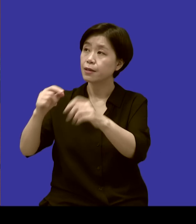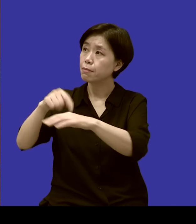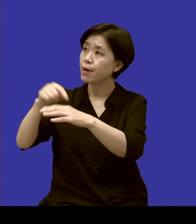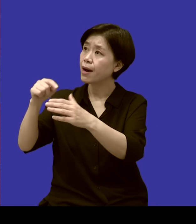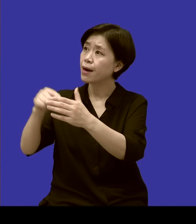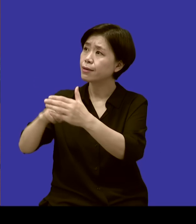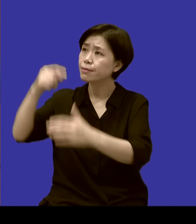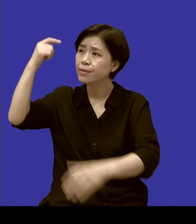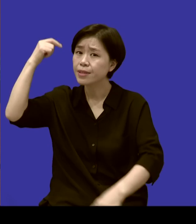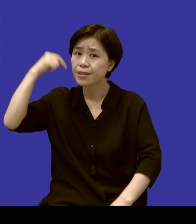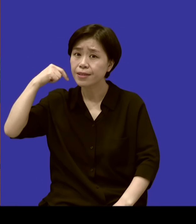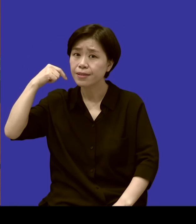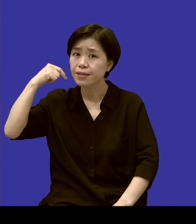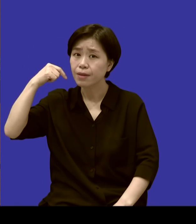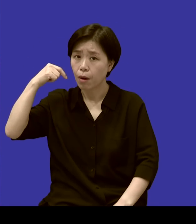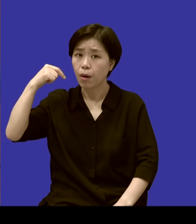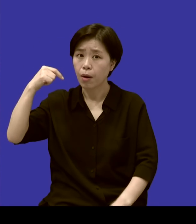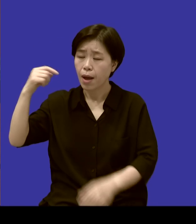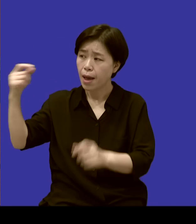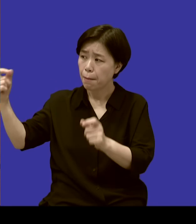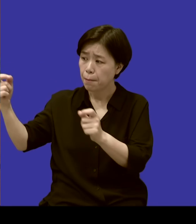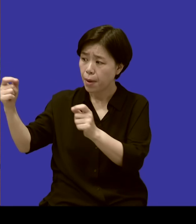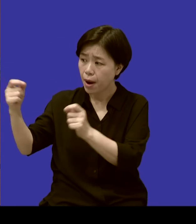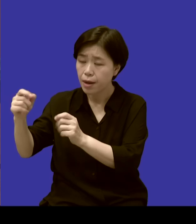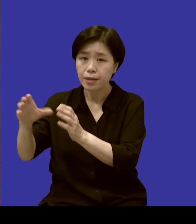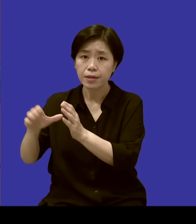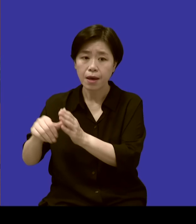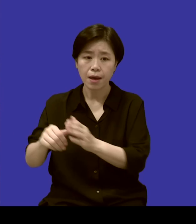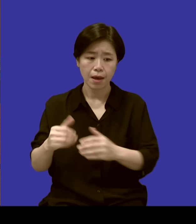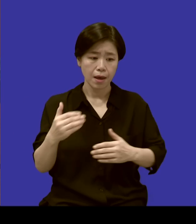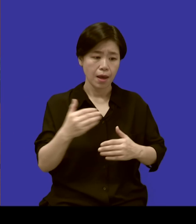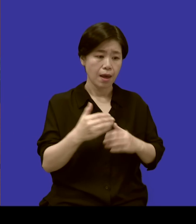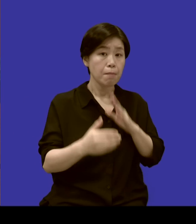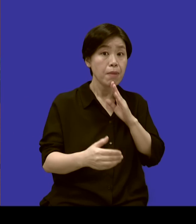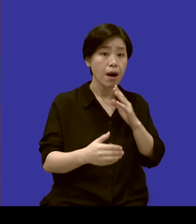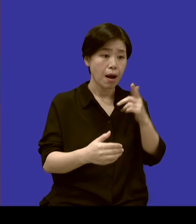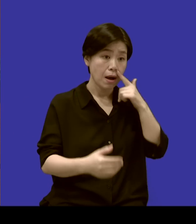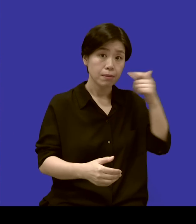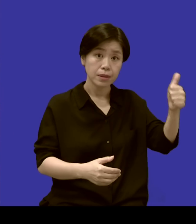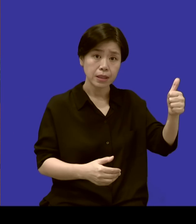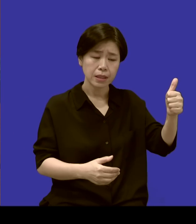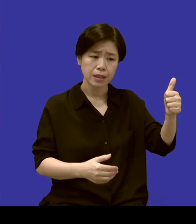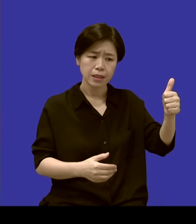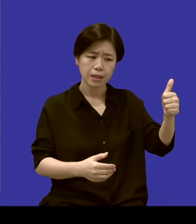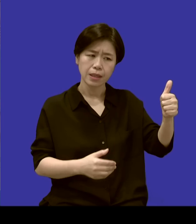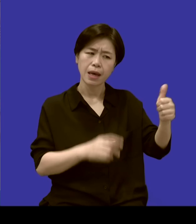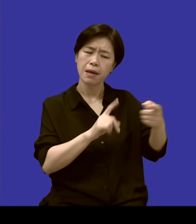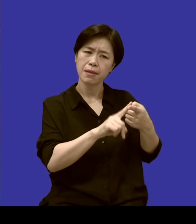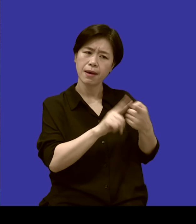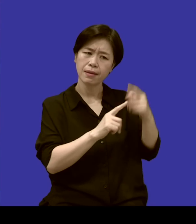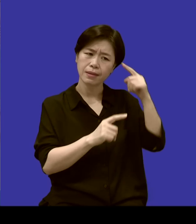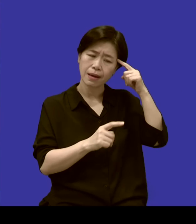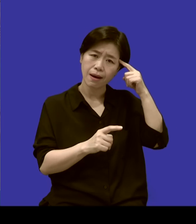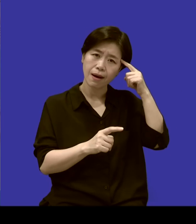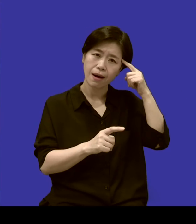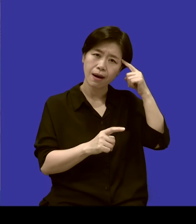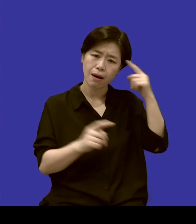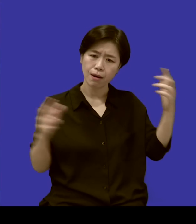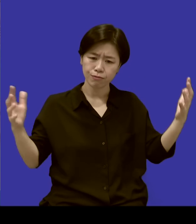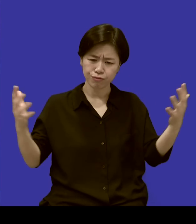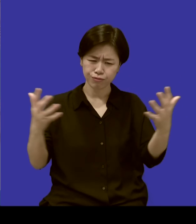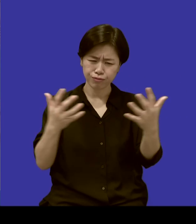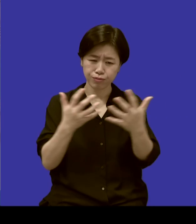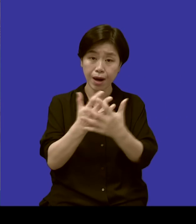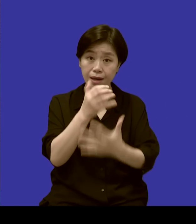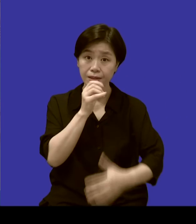느끼면서 내 육체의 아버지의 마음도 느끼셨다고 인터뷰를 해주셨는데 어떤 마음을 느끼셨어요? 네, 저는